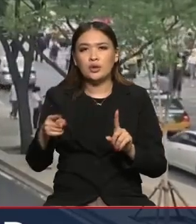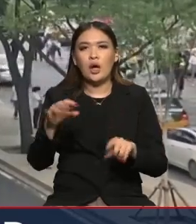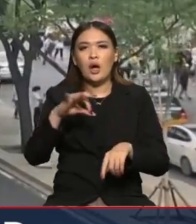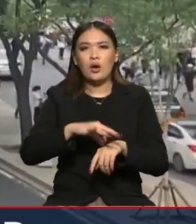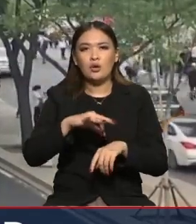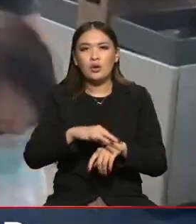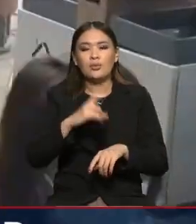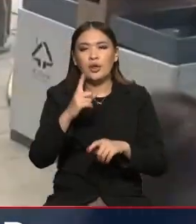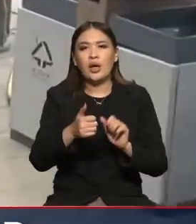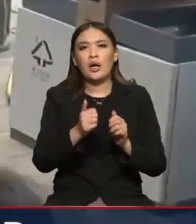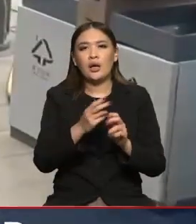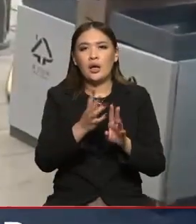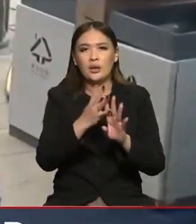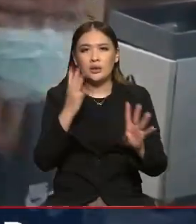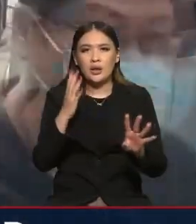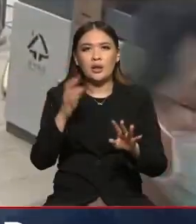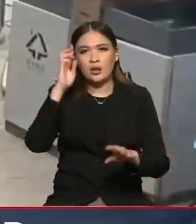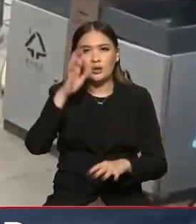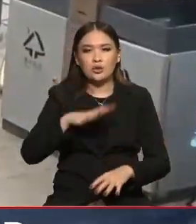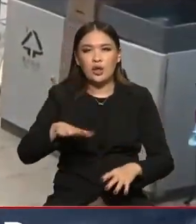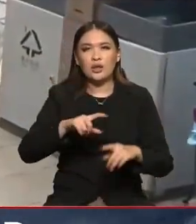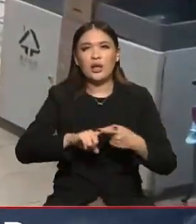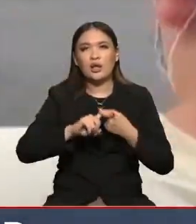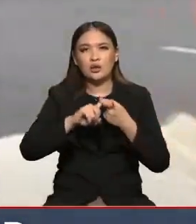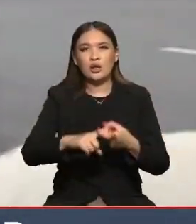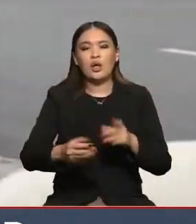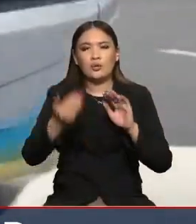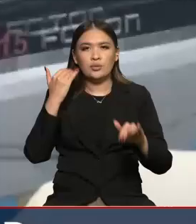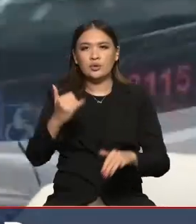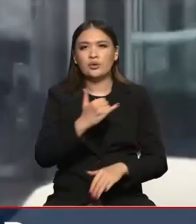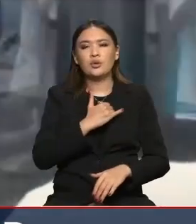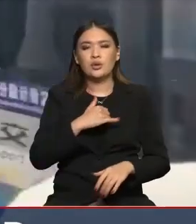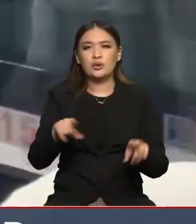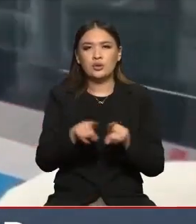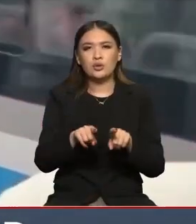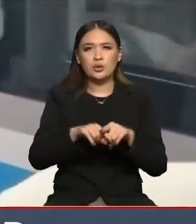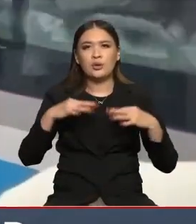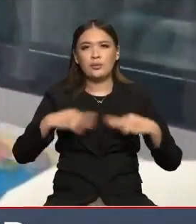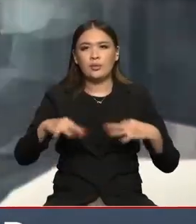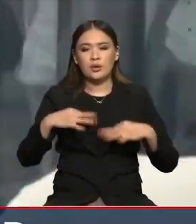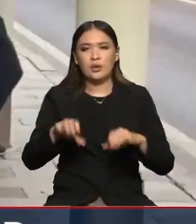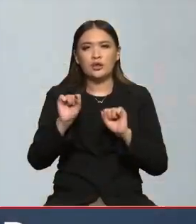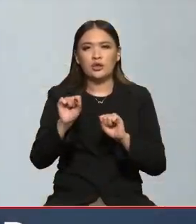аурулардың бірқатар елде таралуына байланысты бізде де алдын алу шаралары күшейтіліп жатыр.